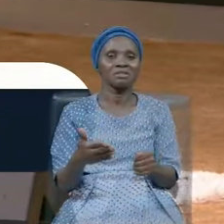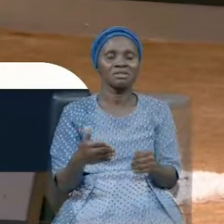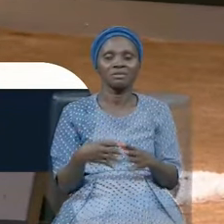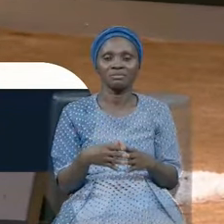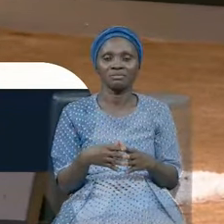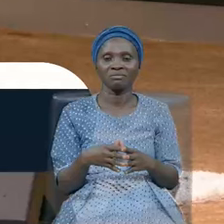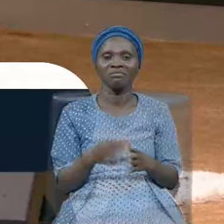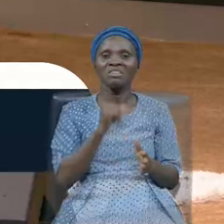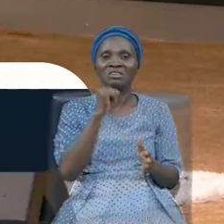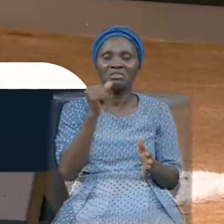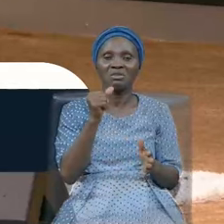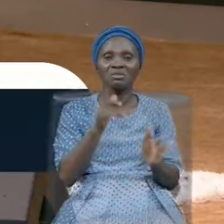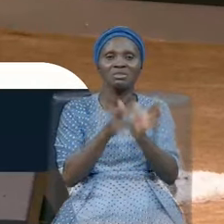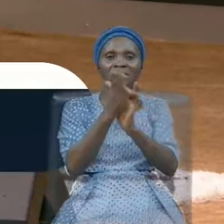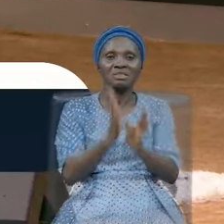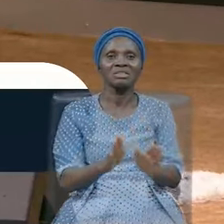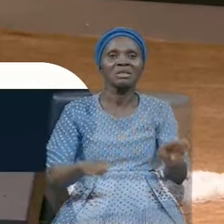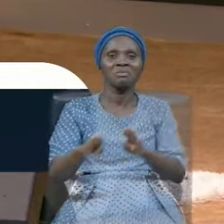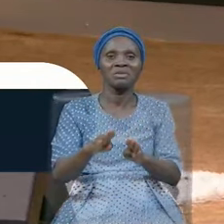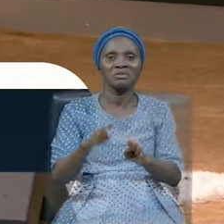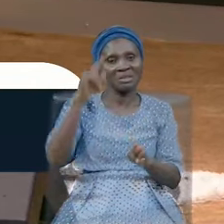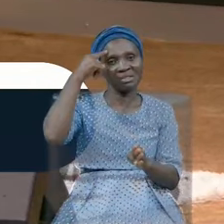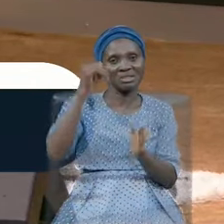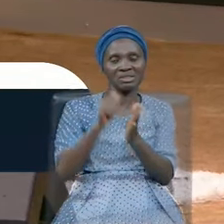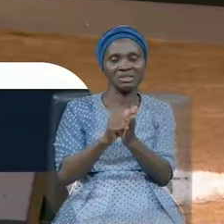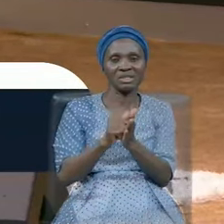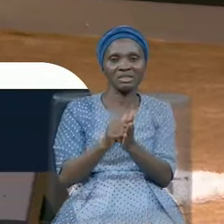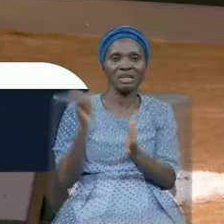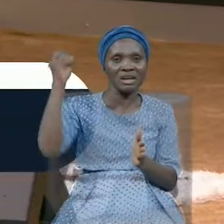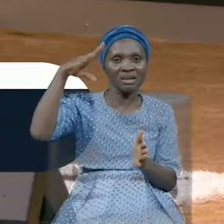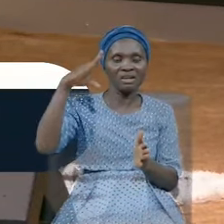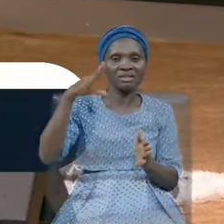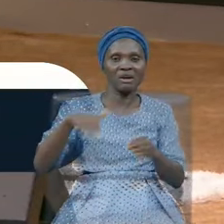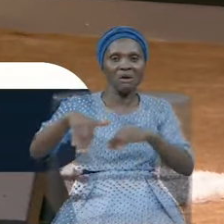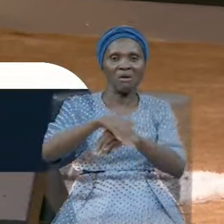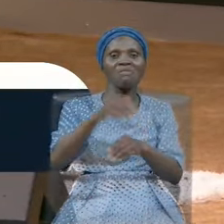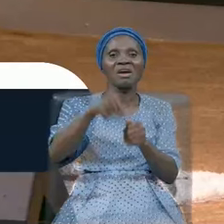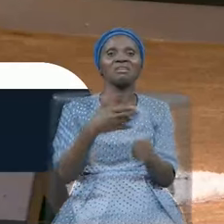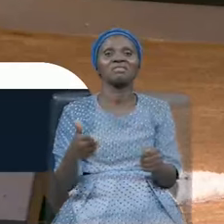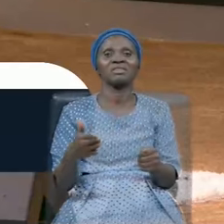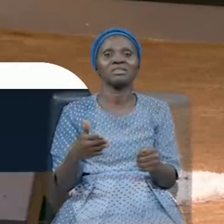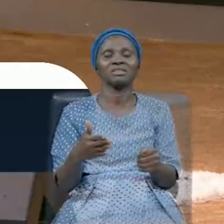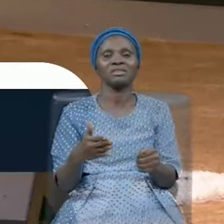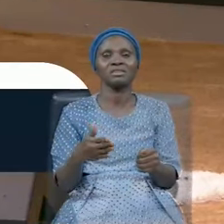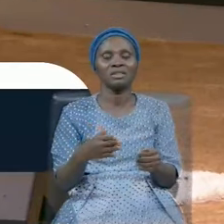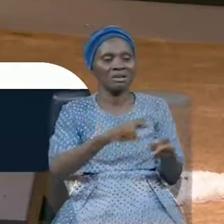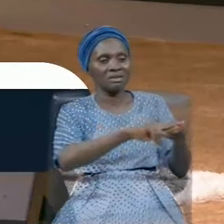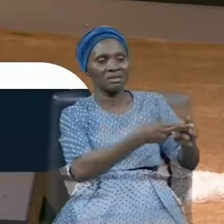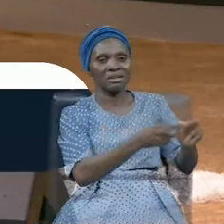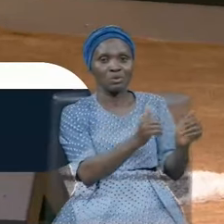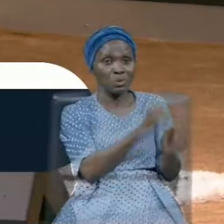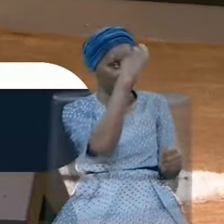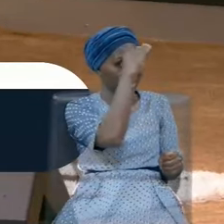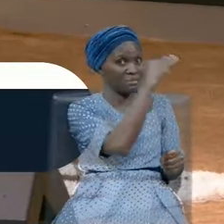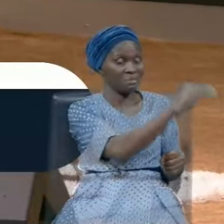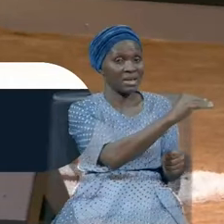Il croit que la grâce couvre un comportement non chrétien et vivre avec les hommes hors de